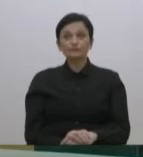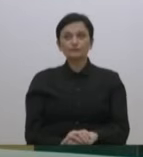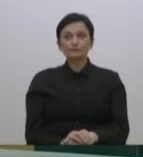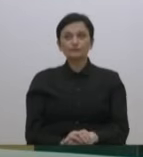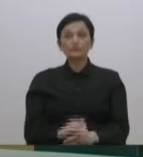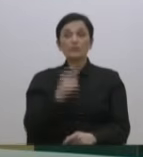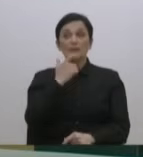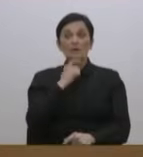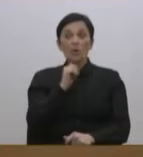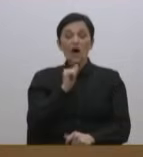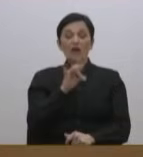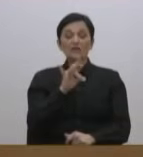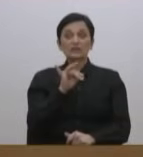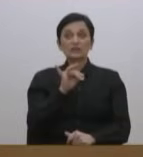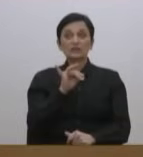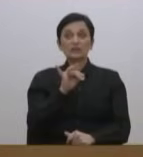Baton Andrei,